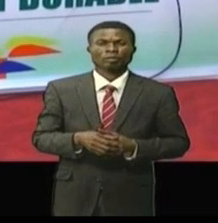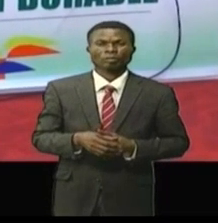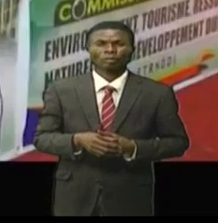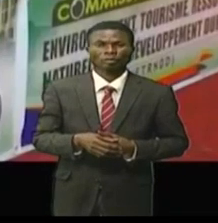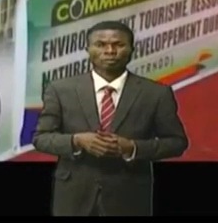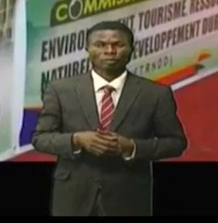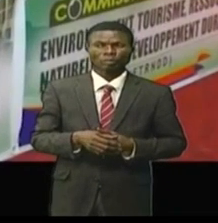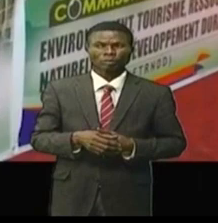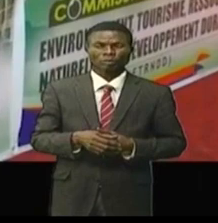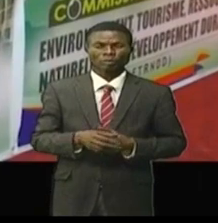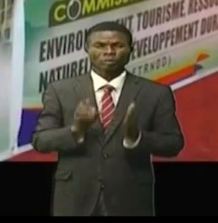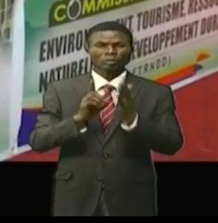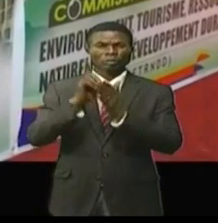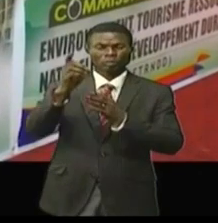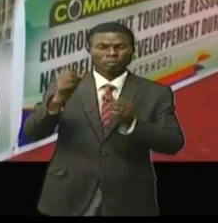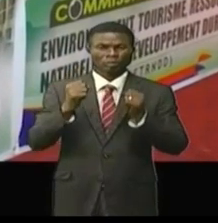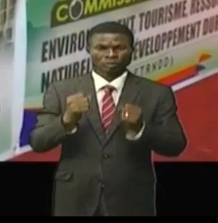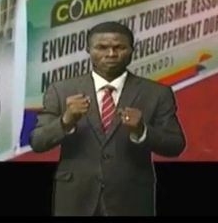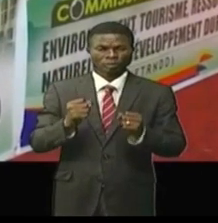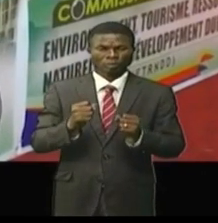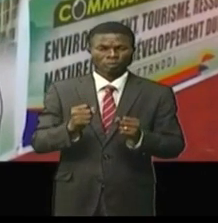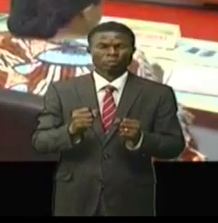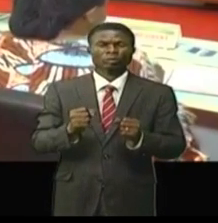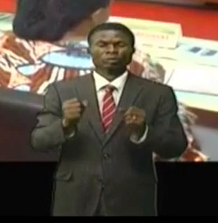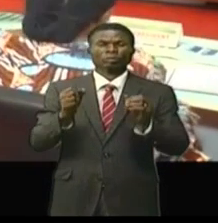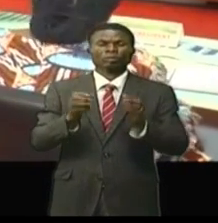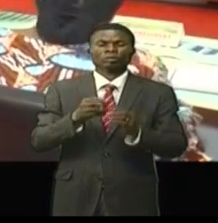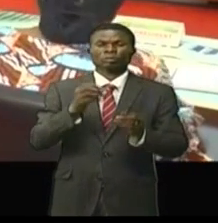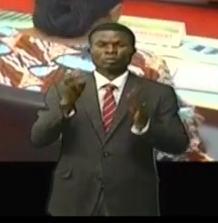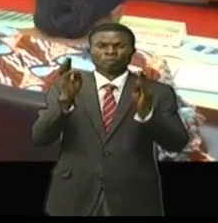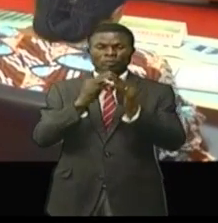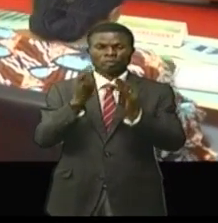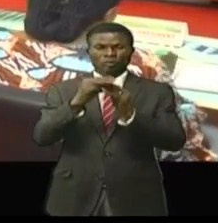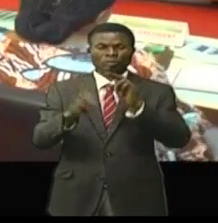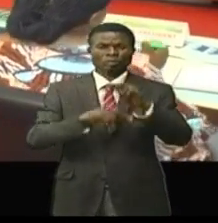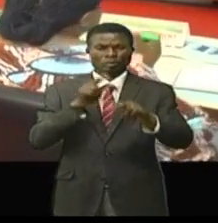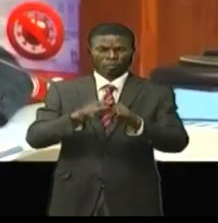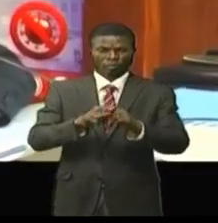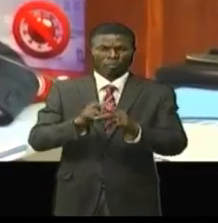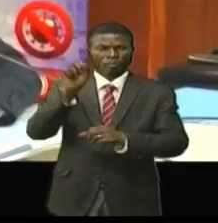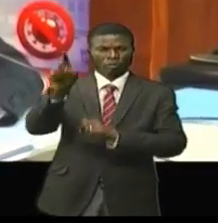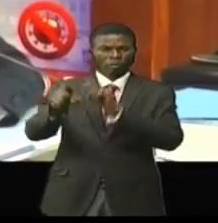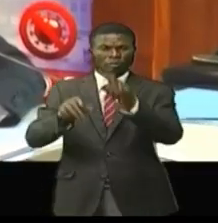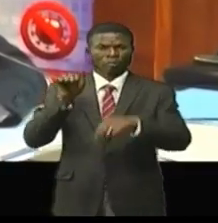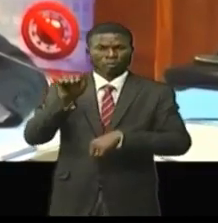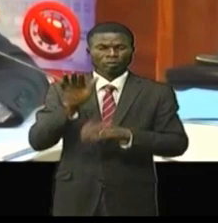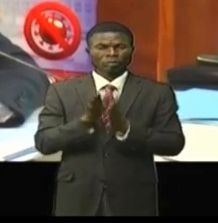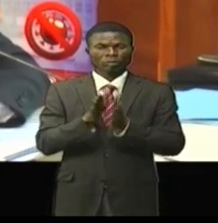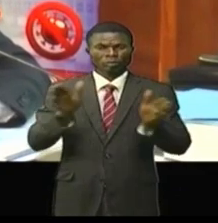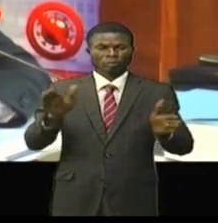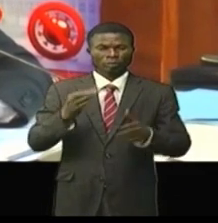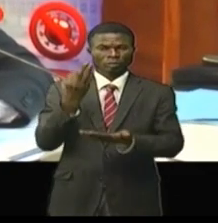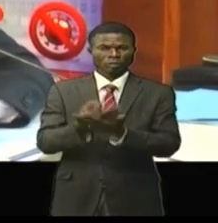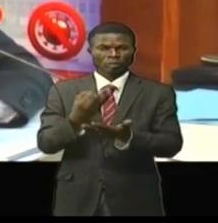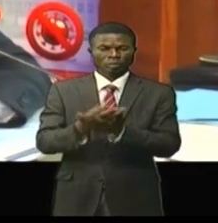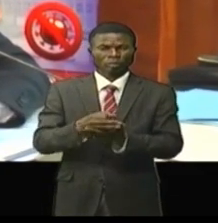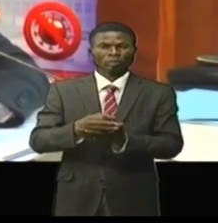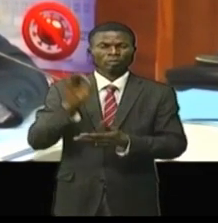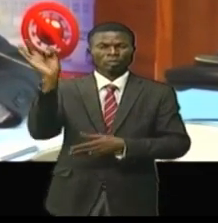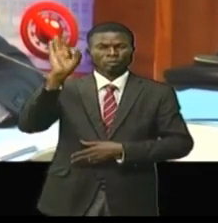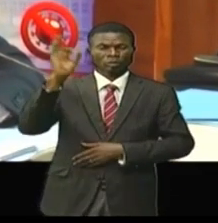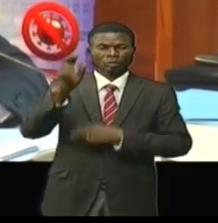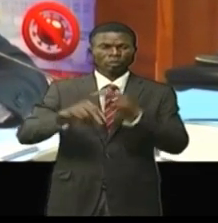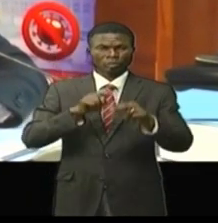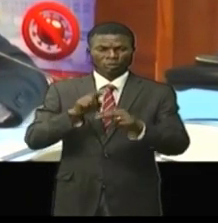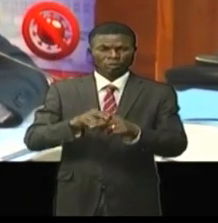Ressources naturelles et Développement Durable de la Chambre basse du Parlement a auditionné le directeur général du Fonds forestier national,